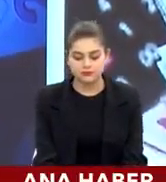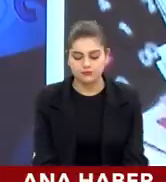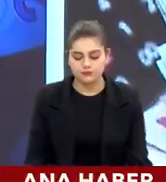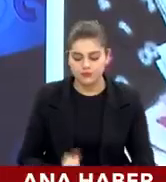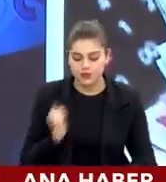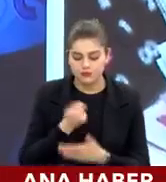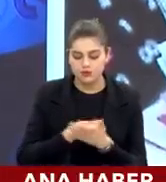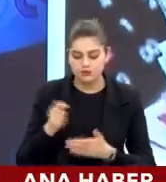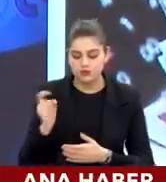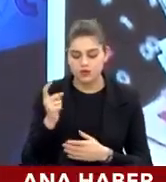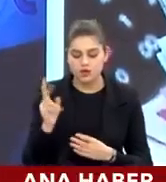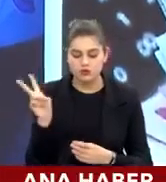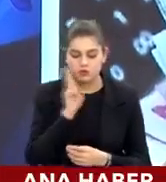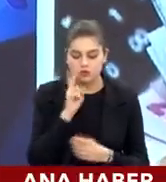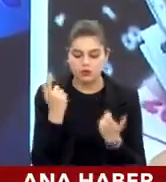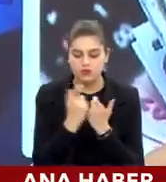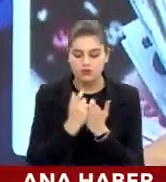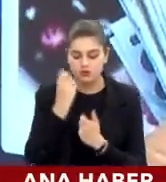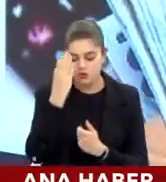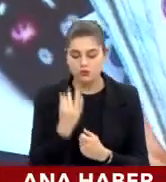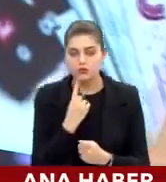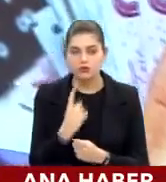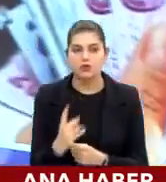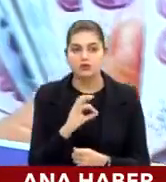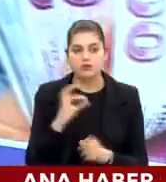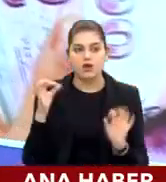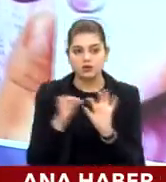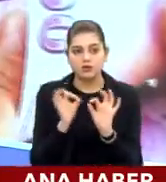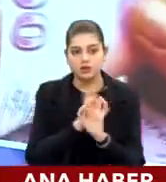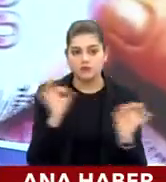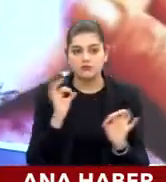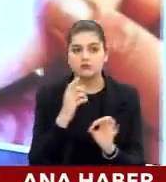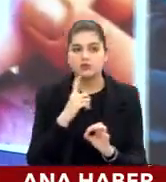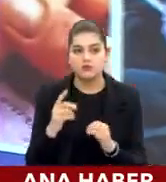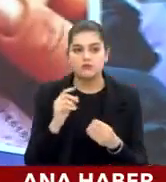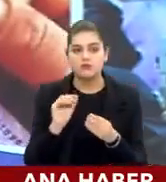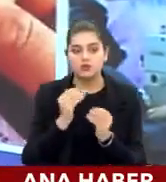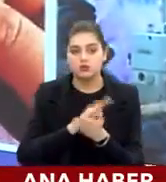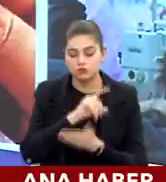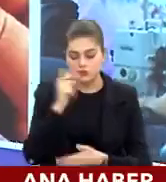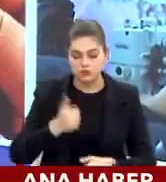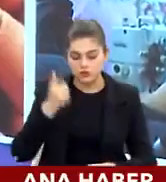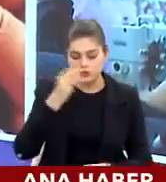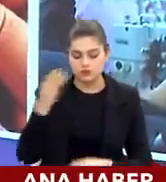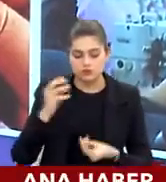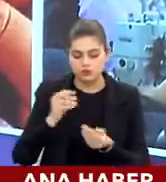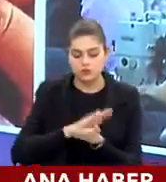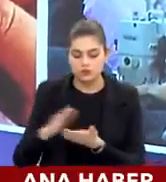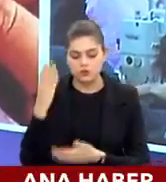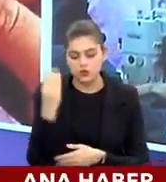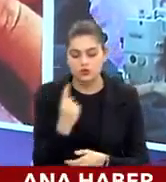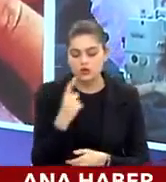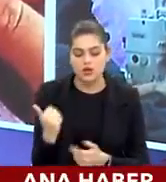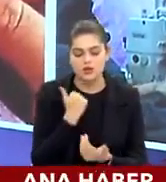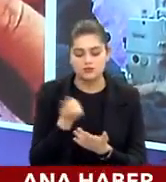ücret belirleniyor Bu en son toplantı oluyor Zaten orada da bir anlaşma çıkmadığı zaman ve meseleyi Cumhurbaşkanı Erdoğan çözüyor işte